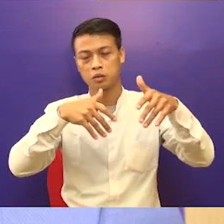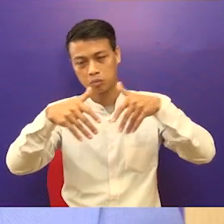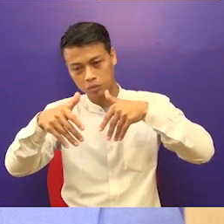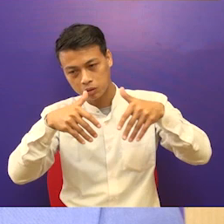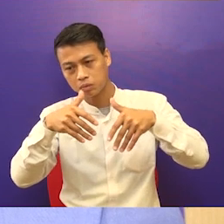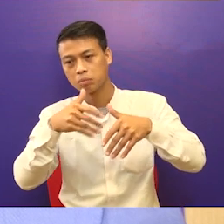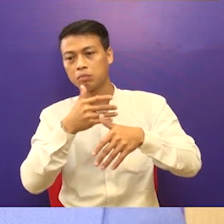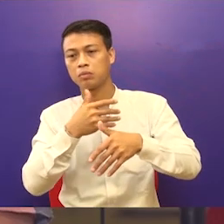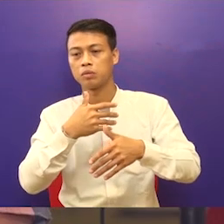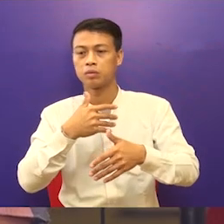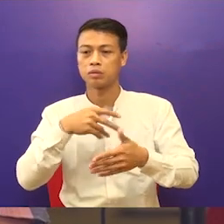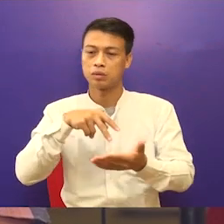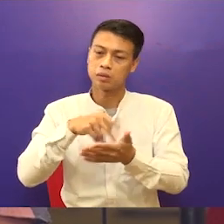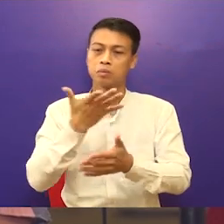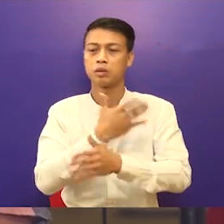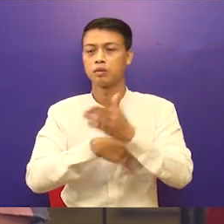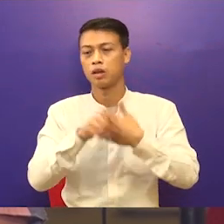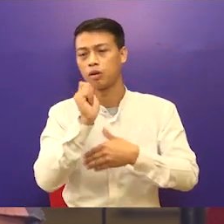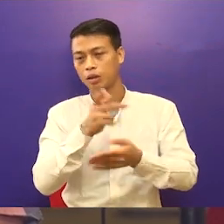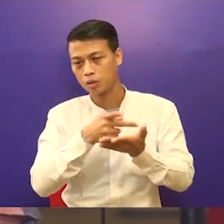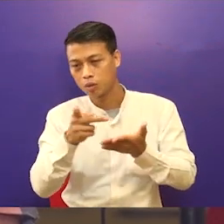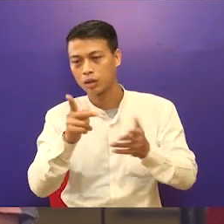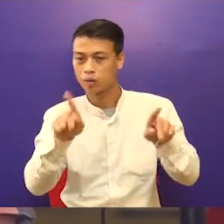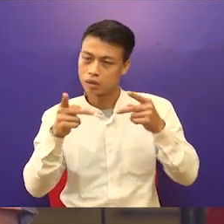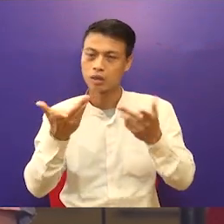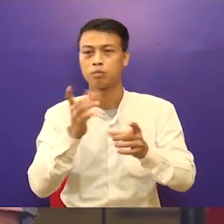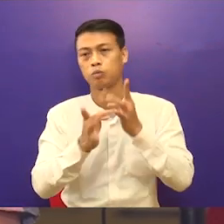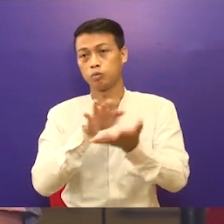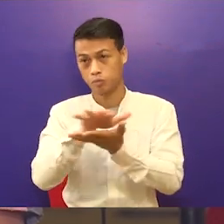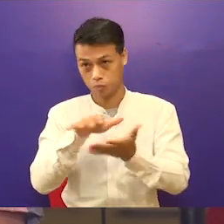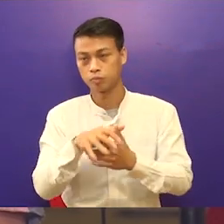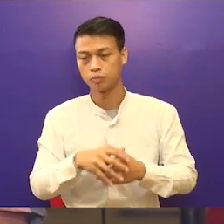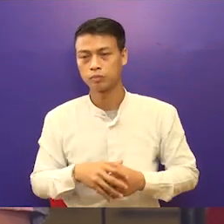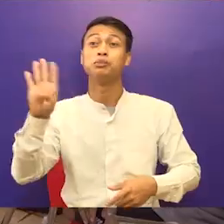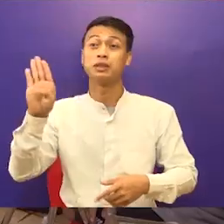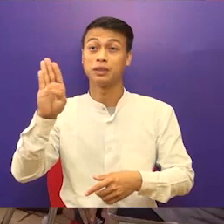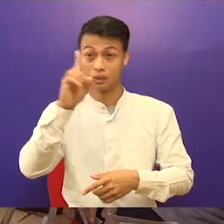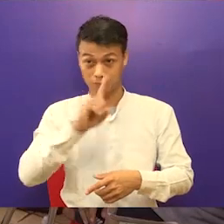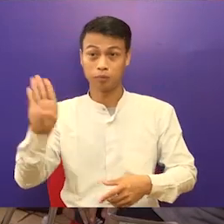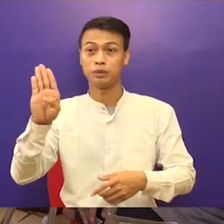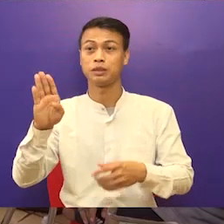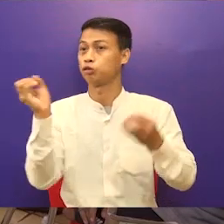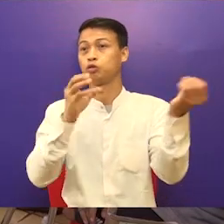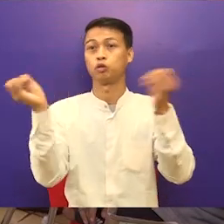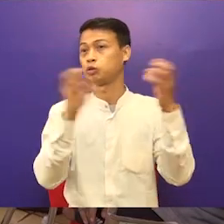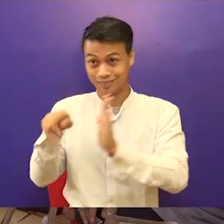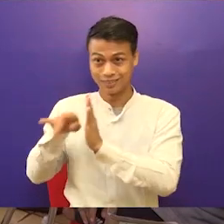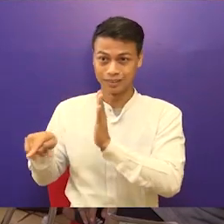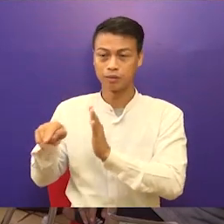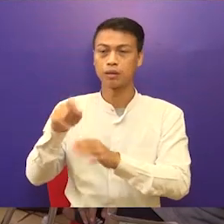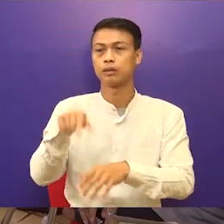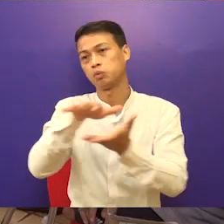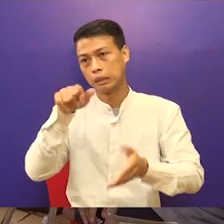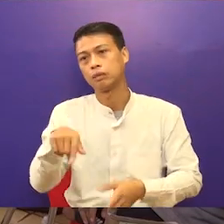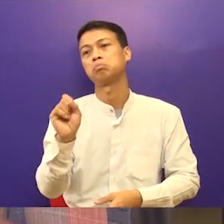ခဲ့ဘူးမသိခဲ့တဲ့အခါကျတော့ဒီလိုမျိုးမတန်ဆွမ်းတဲ့လူတွေကိုကျွန်တော်တို့နှိမ်တယ်လို့ဖြစ်ခဲ့တာတွေရှိတယ်ဆိုတော့အဲ့အမျိုးတွေကဘာကြောင့်ဖြစ်လဲဆိုတော့ပညာမ